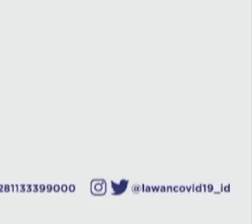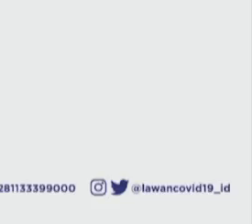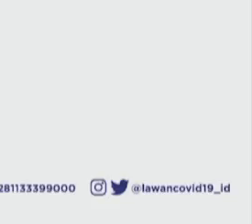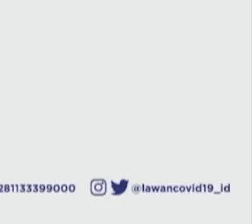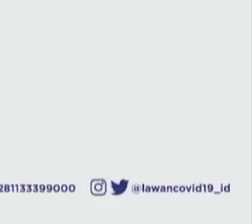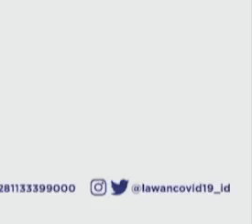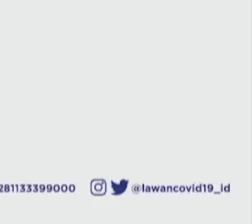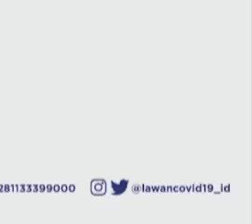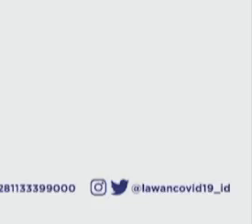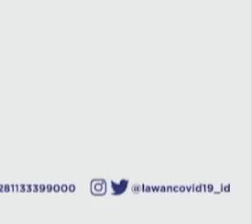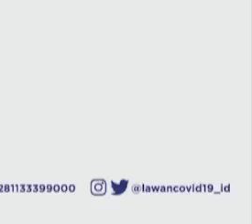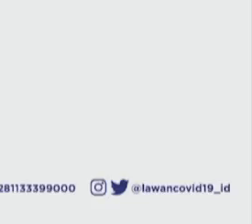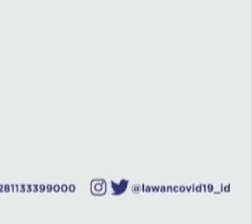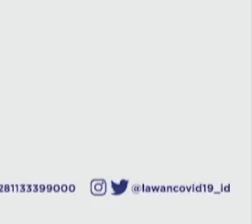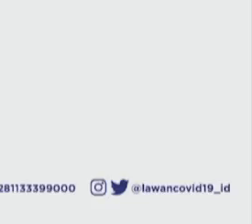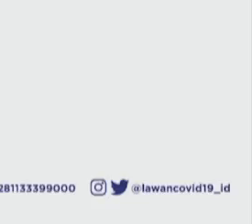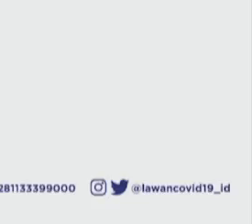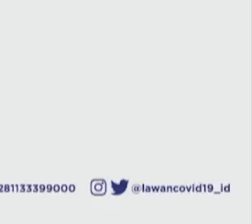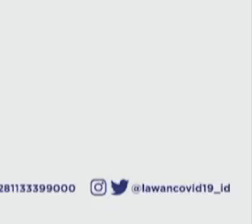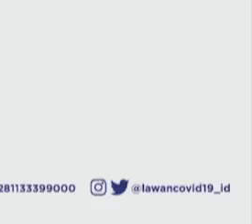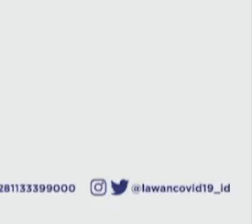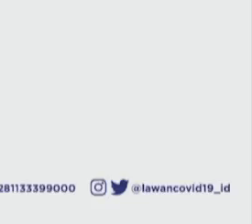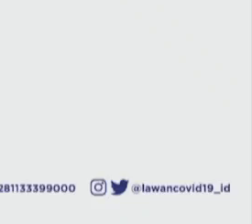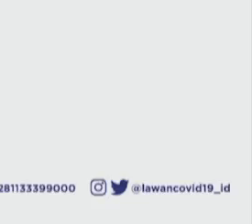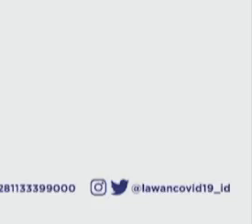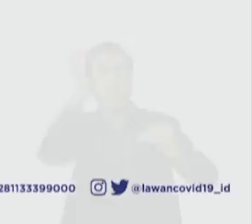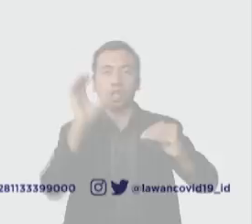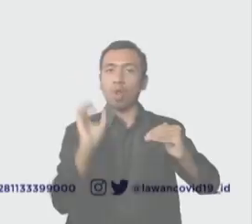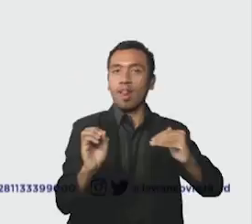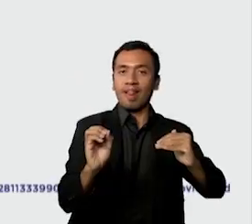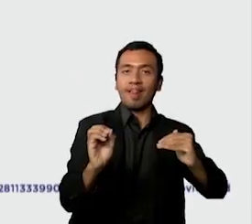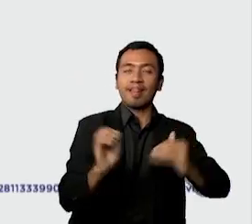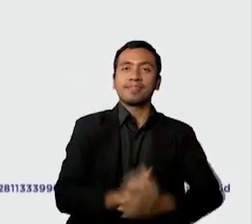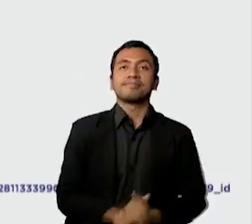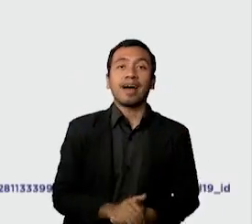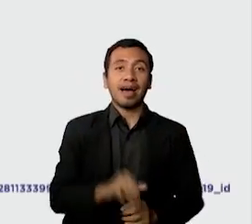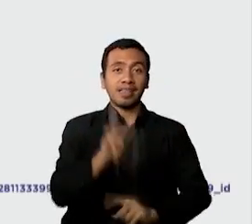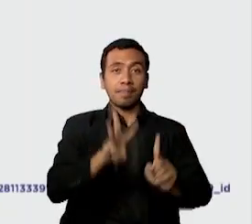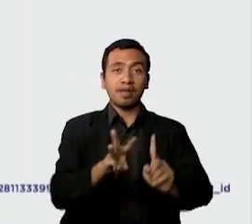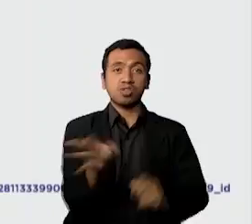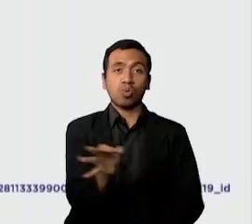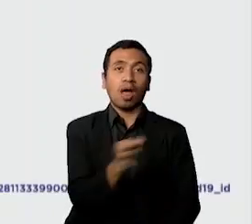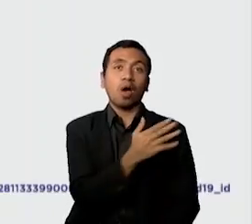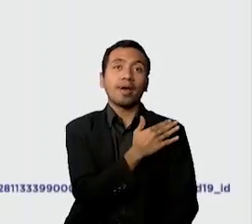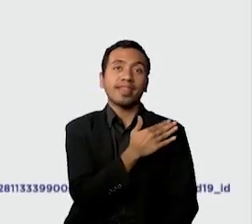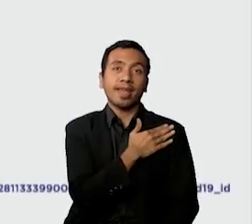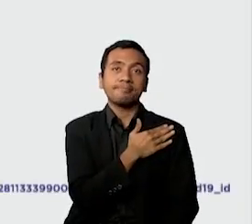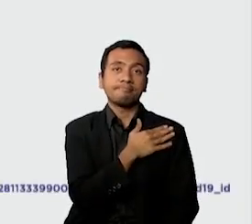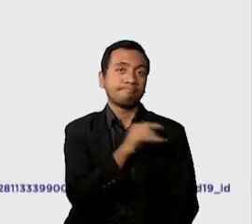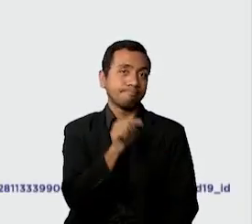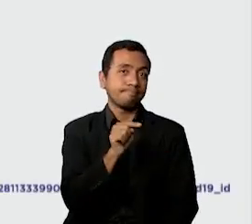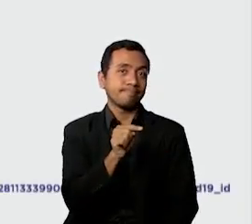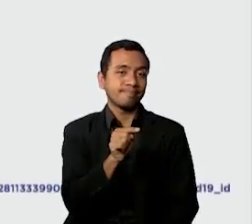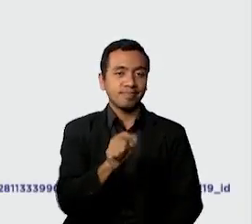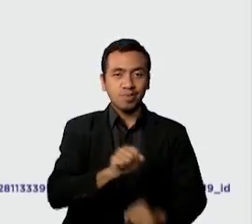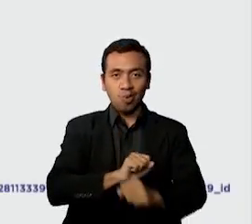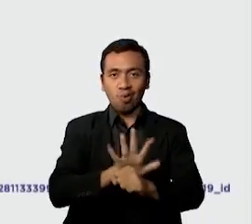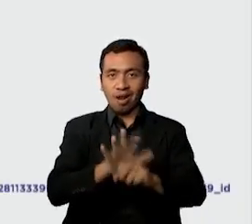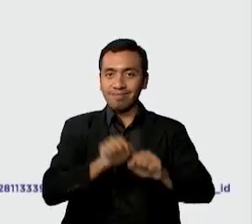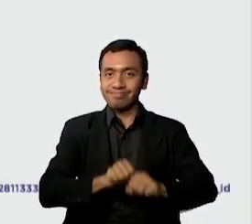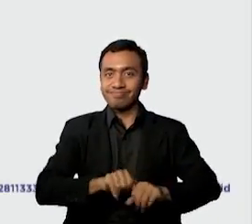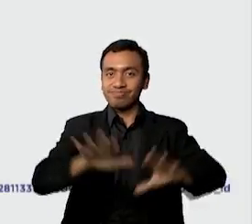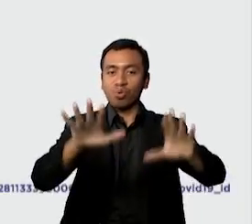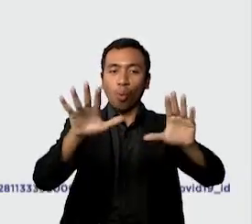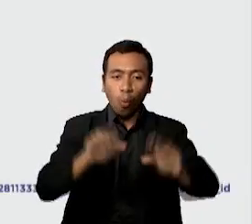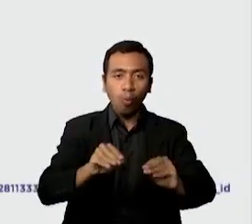rendah menjadi zona hijau tidak ada kasus. Artinya ke-13 kabupaten kota tersebut mampu mengendalikan COVID-19 yang